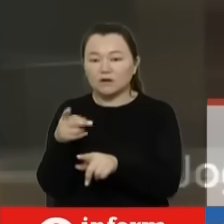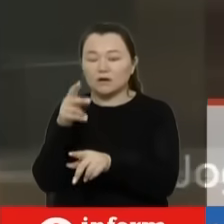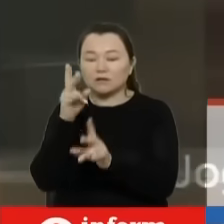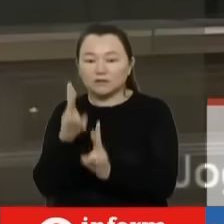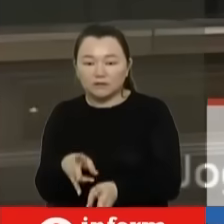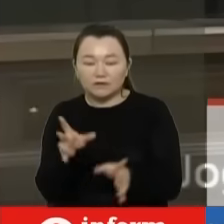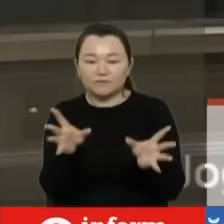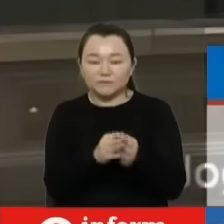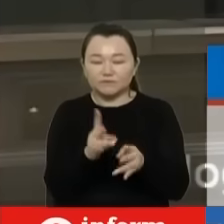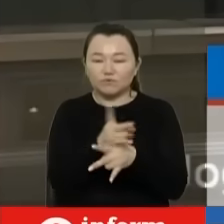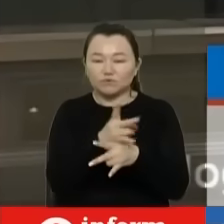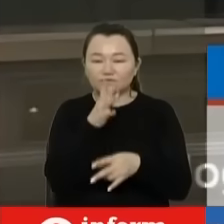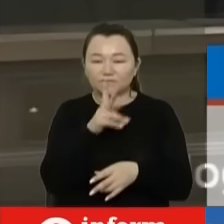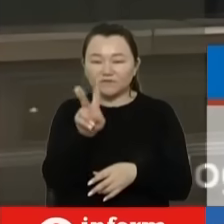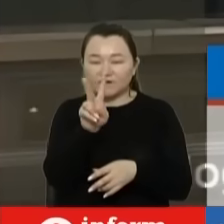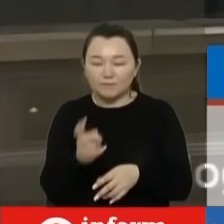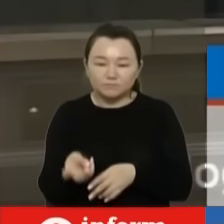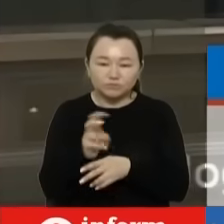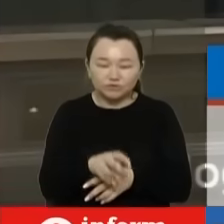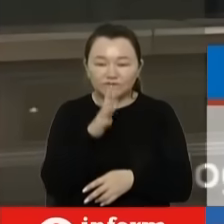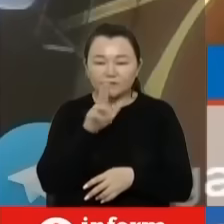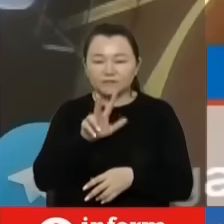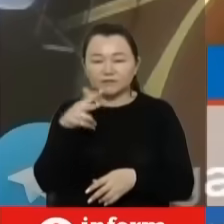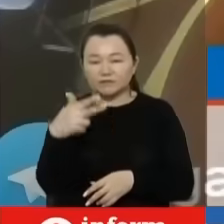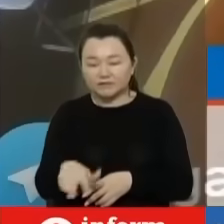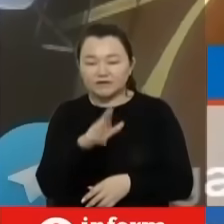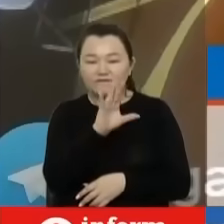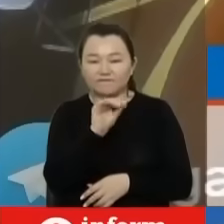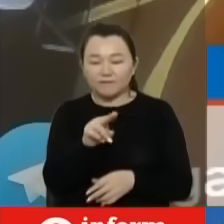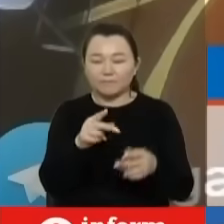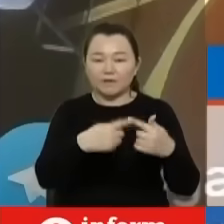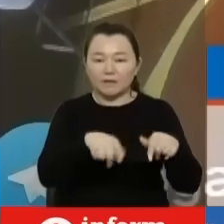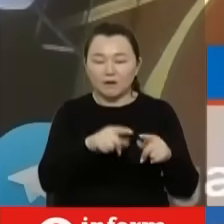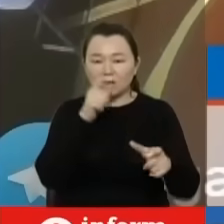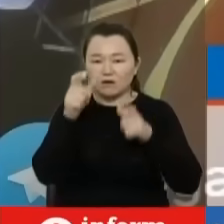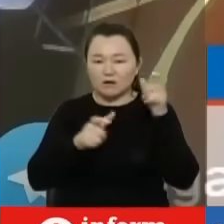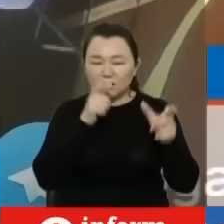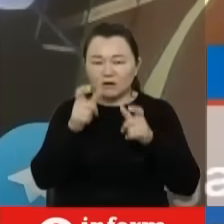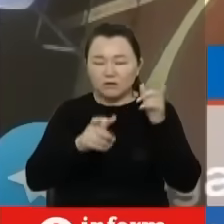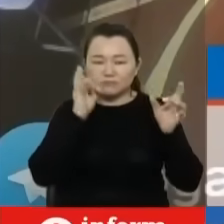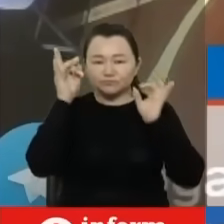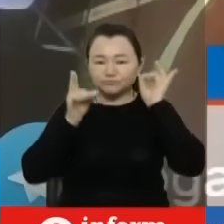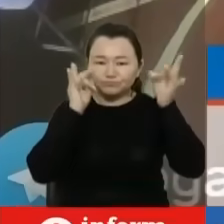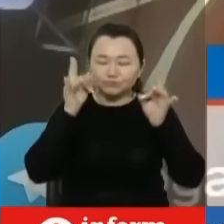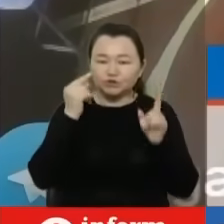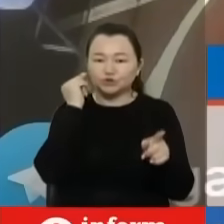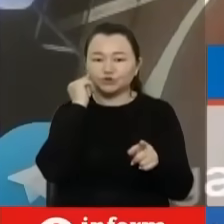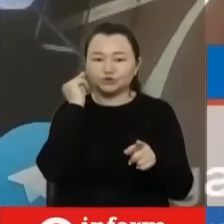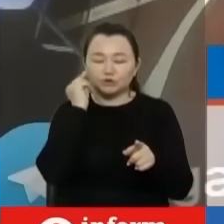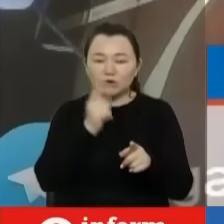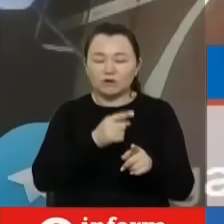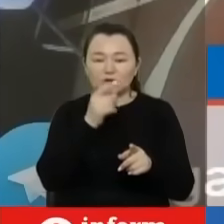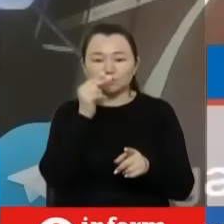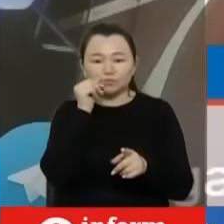сағат 2-лер шамасында келген. Ал сағат 3:30 кезінде VIP бөлмеден алғашқы айғайлар естіле бастапты. Бірақ марқұмның дауыс көтере